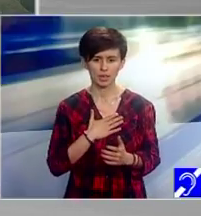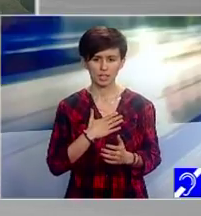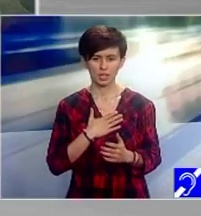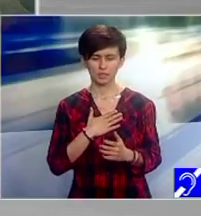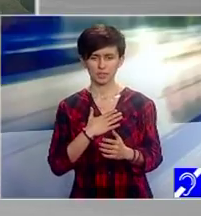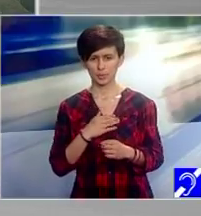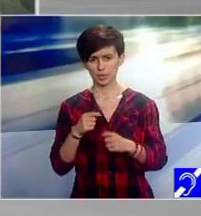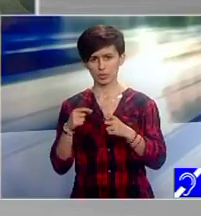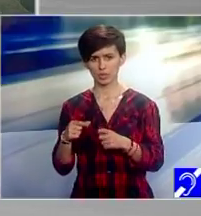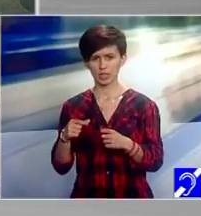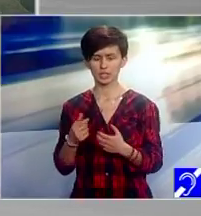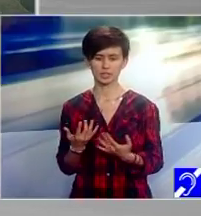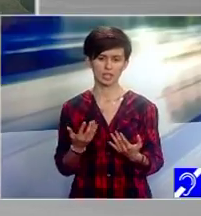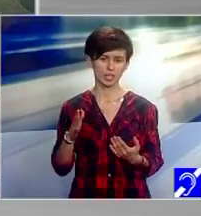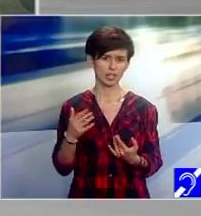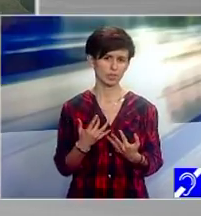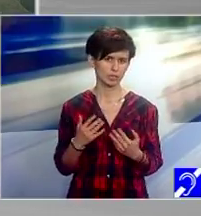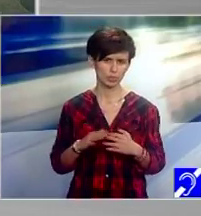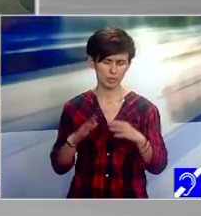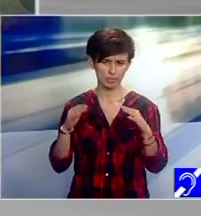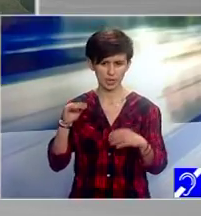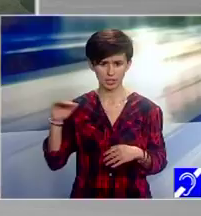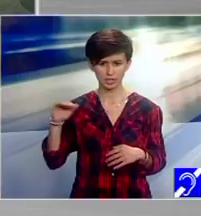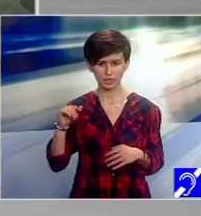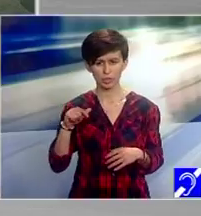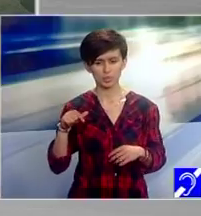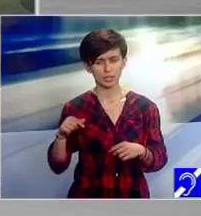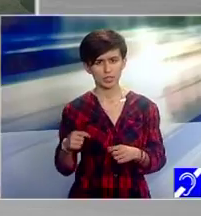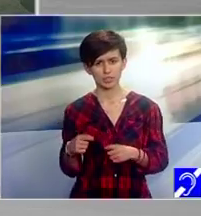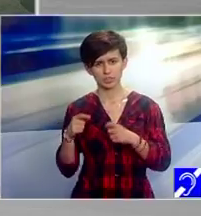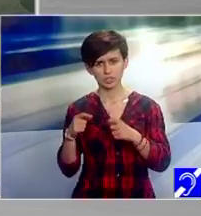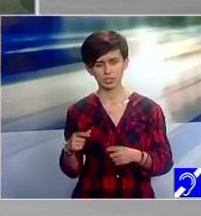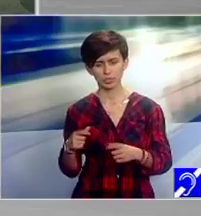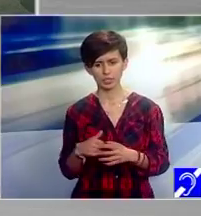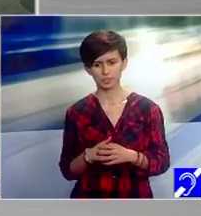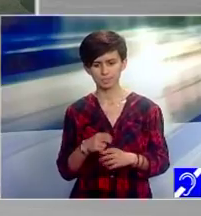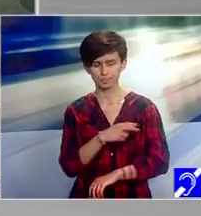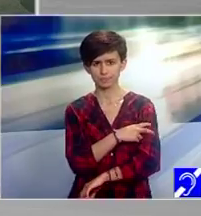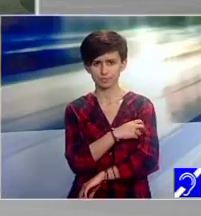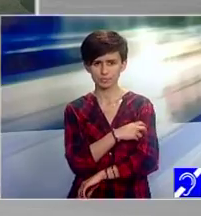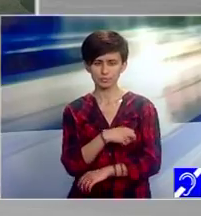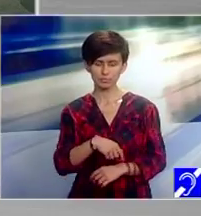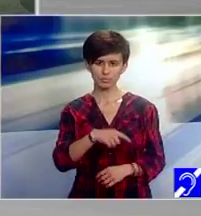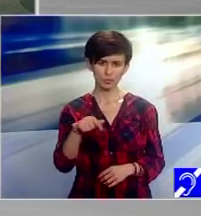număr de copii din acest spectru. De fapt, liceul nostru are peste